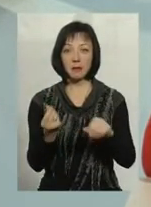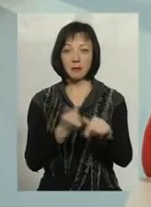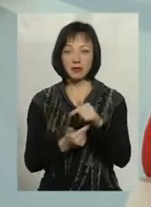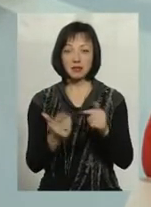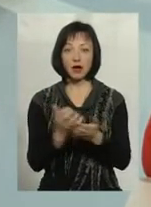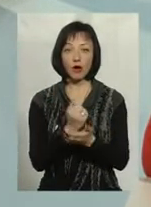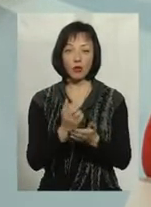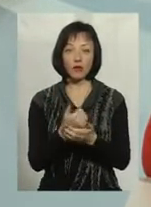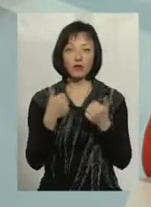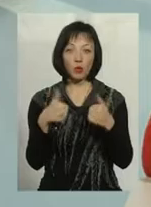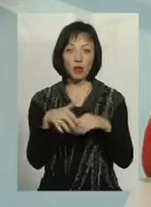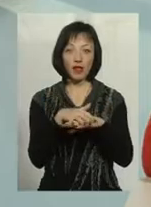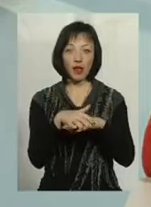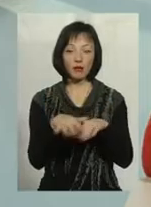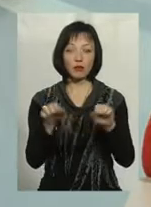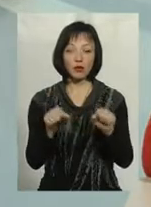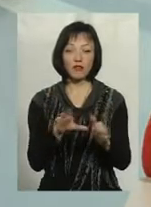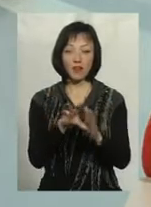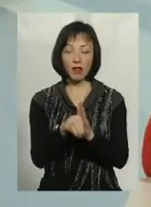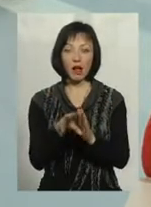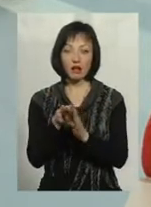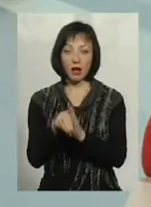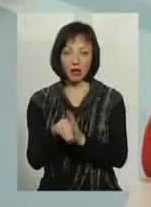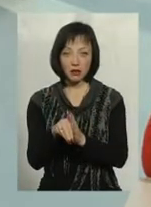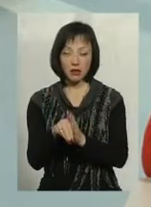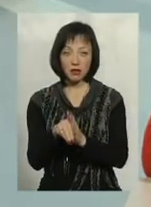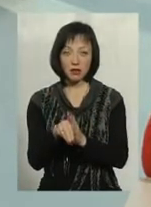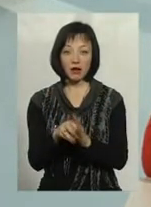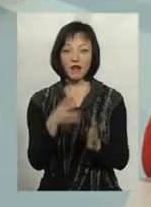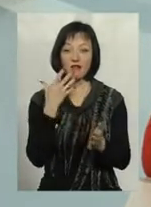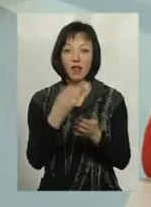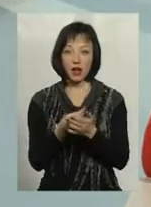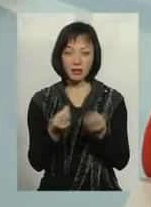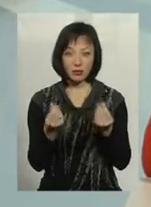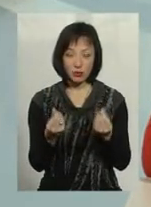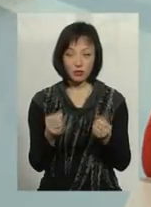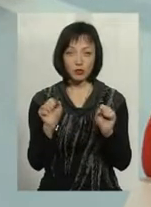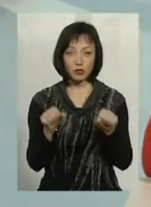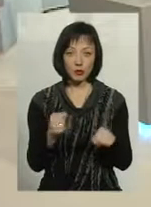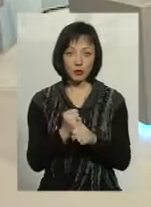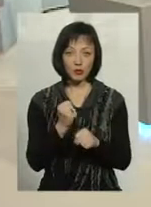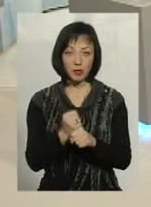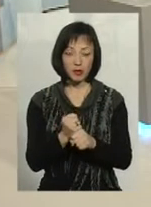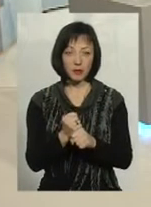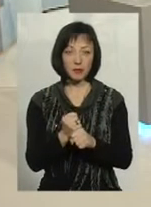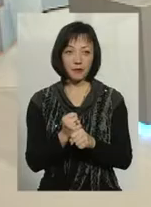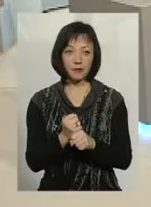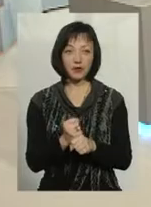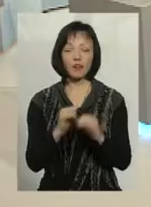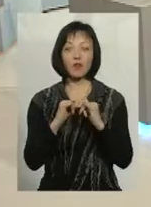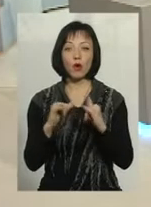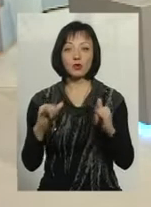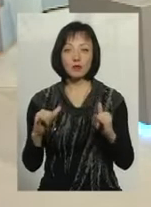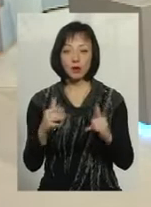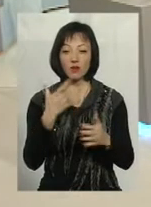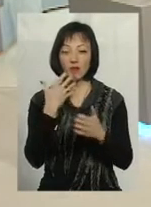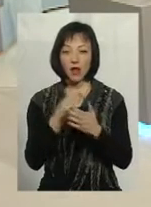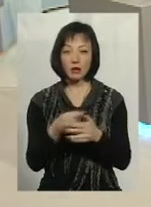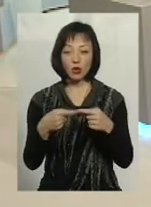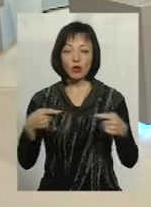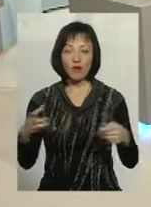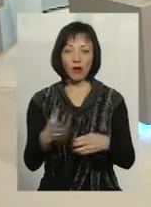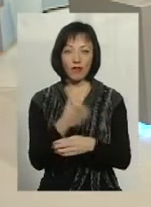сусідніми країнами, а й на світових ринках. Задля цього потрібно, я вам скажу, що задля цього потрібно зробити. Задля цього потрібно